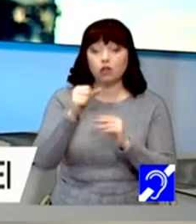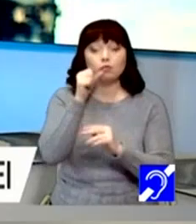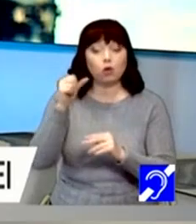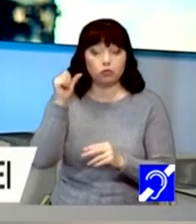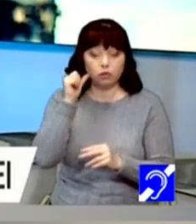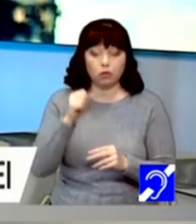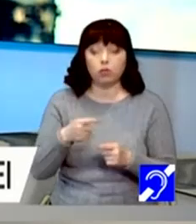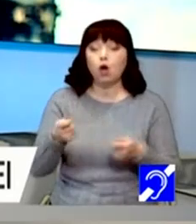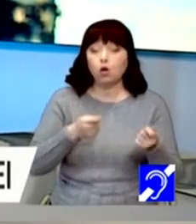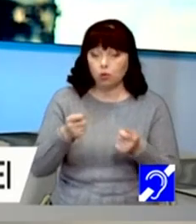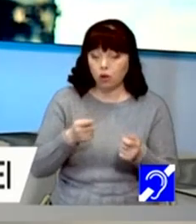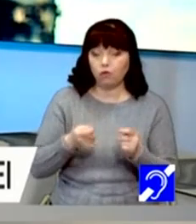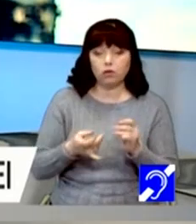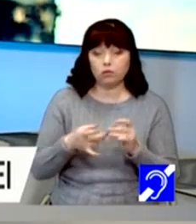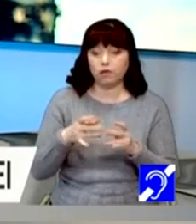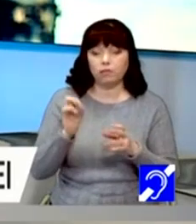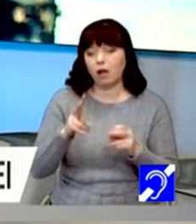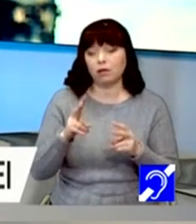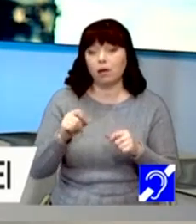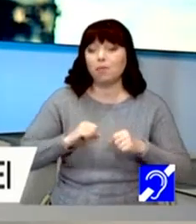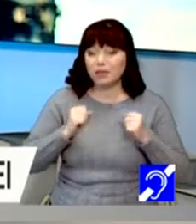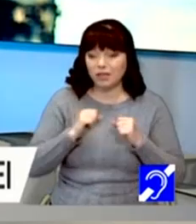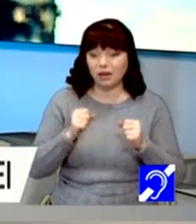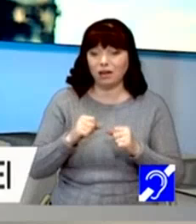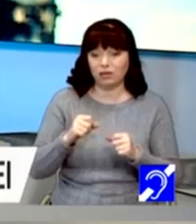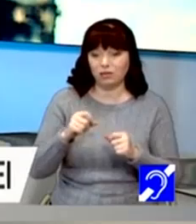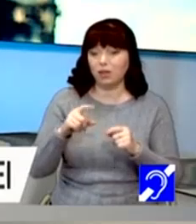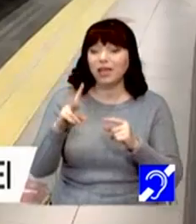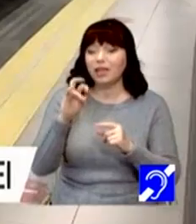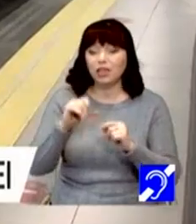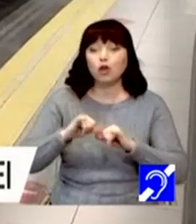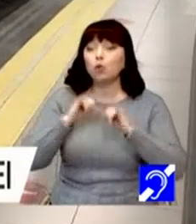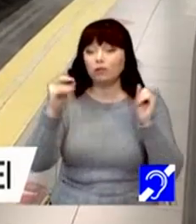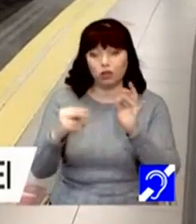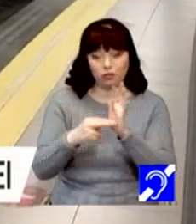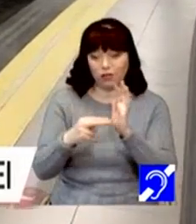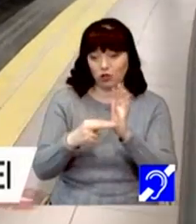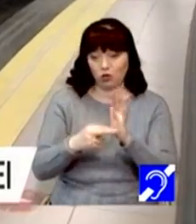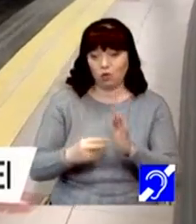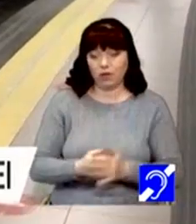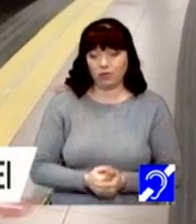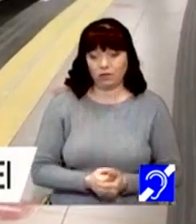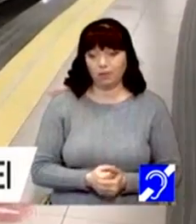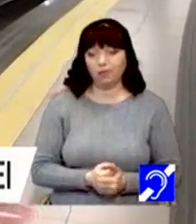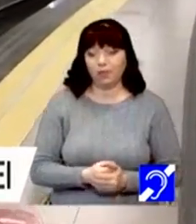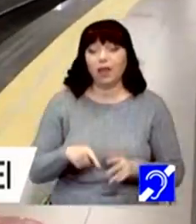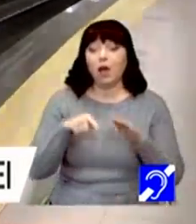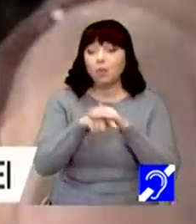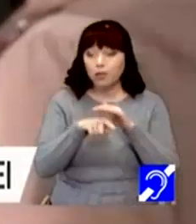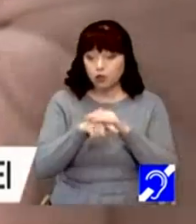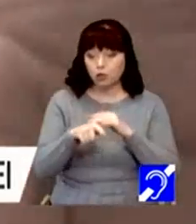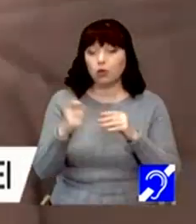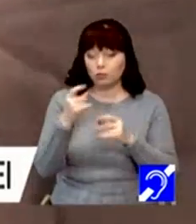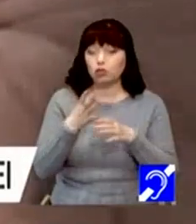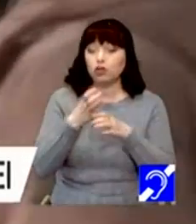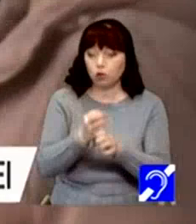autoritățile au exclusă orice creștere a prețului călătoriei pfai de o din Madrid și mai restrânge